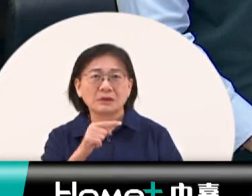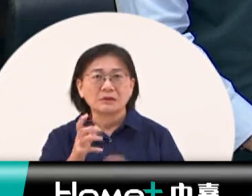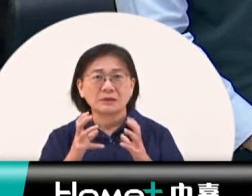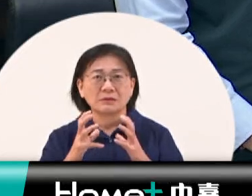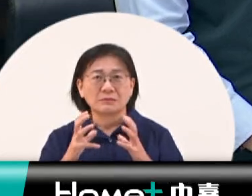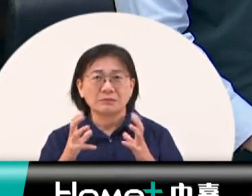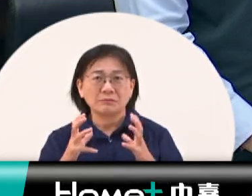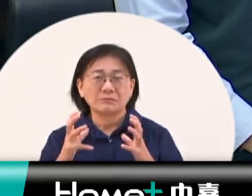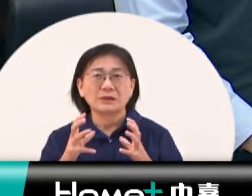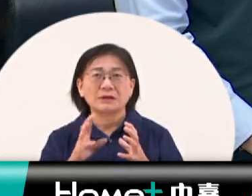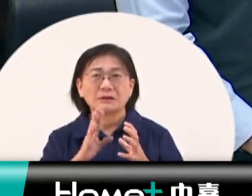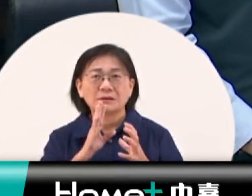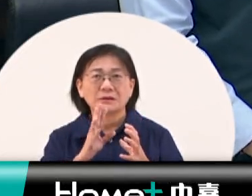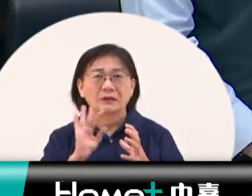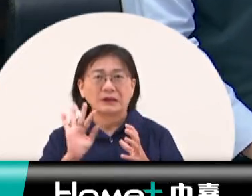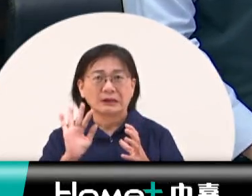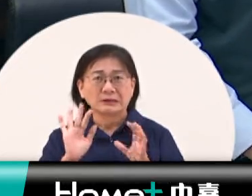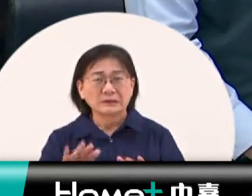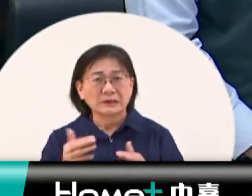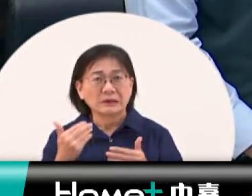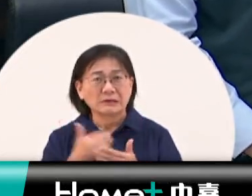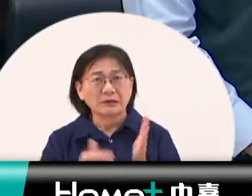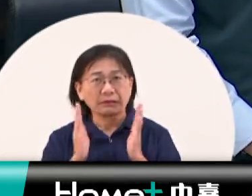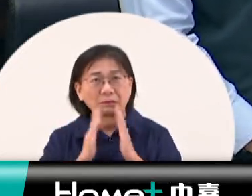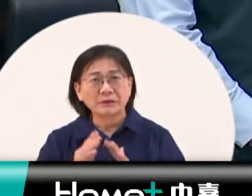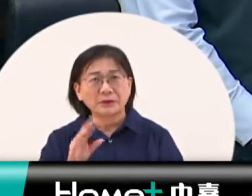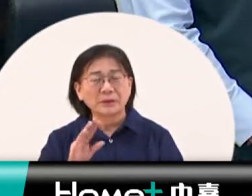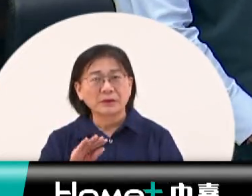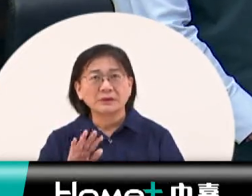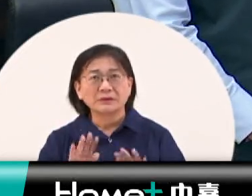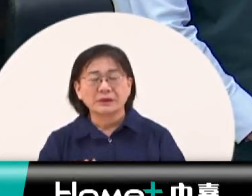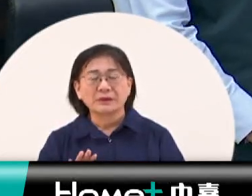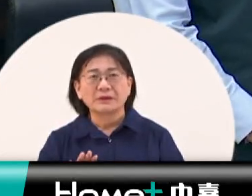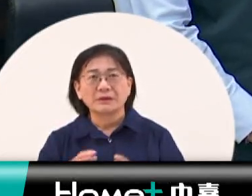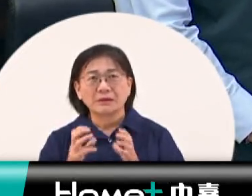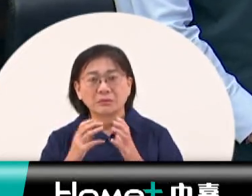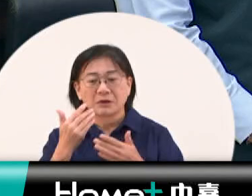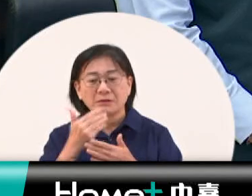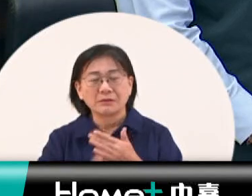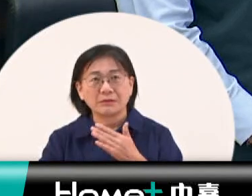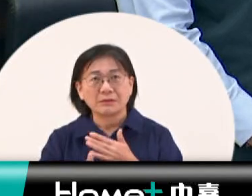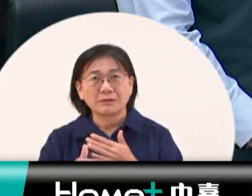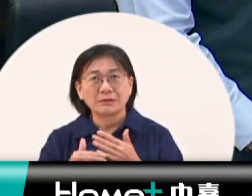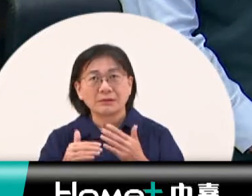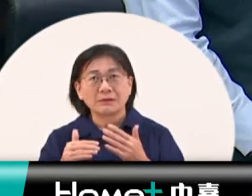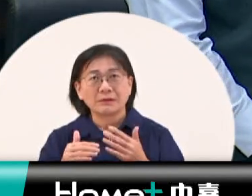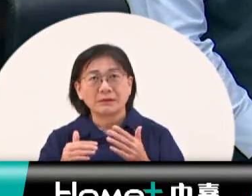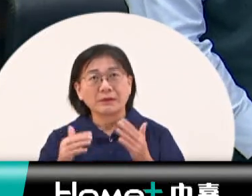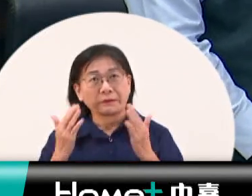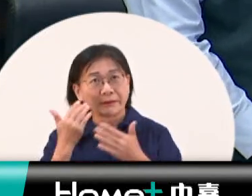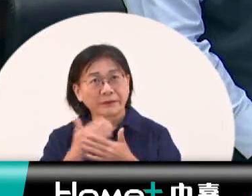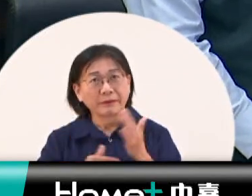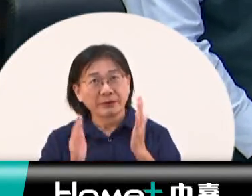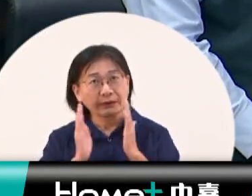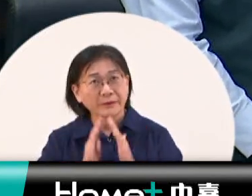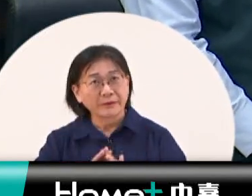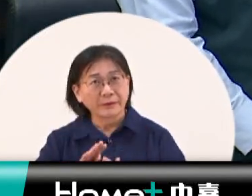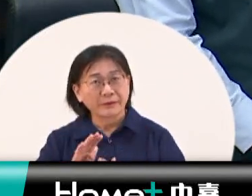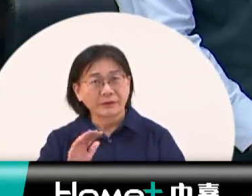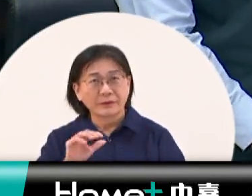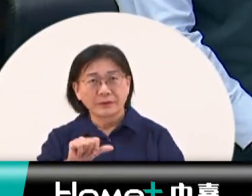回来了吗？ 减回来了吗？ 减了5公斤了。 啊，市长说要带头减肥嘞。 我减了5公斤 了。减了